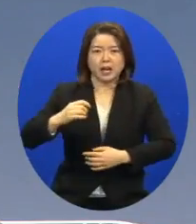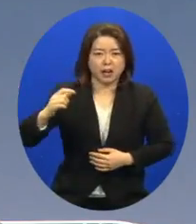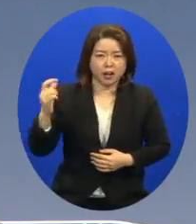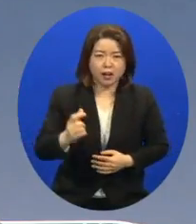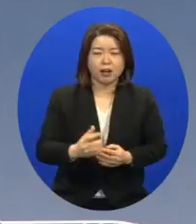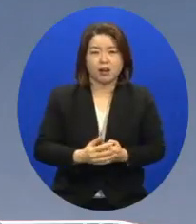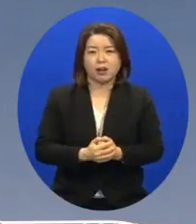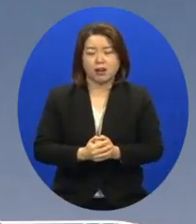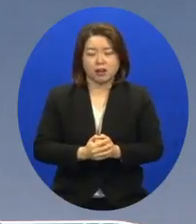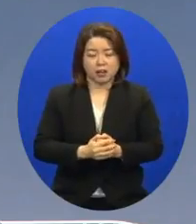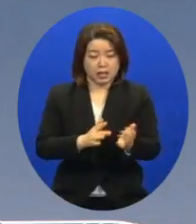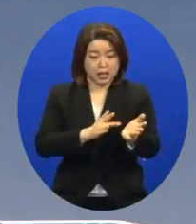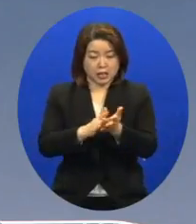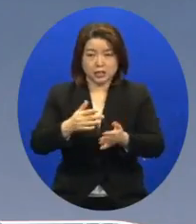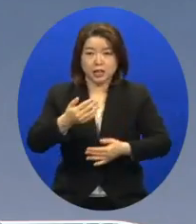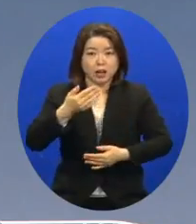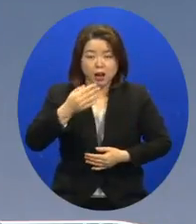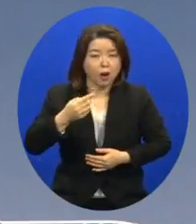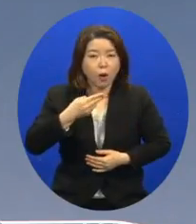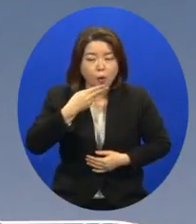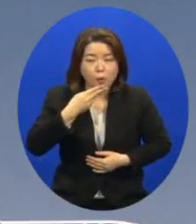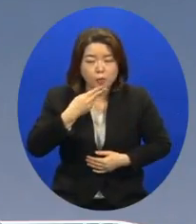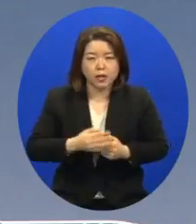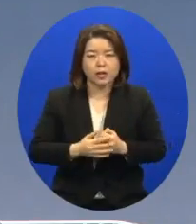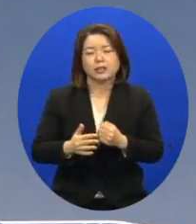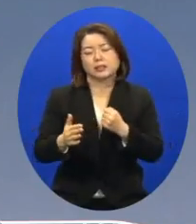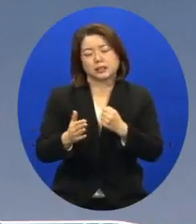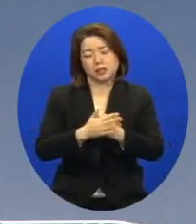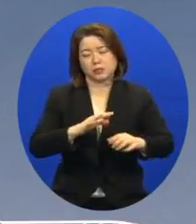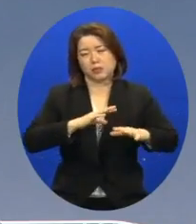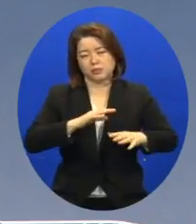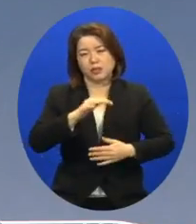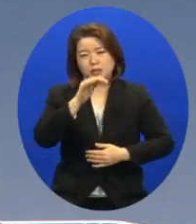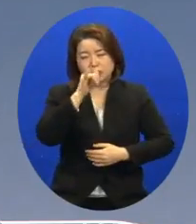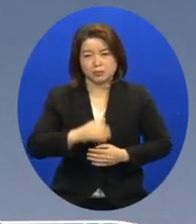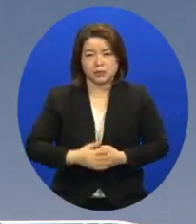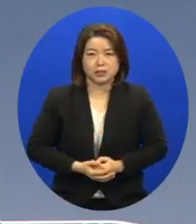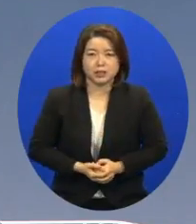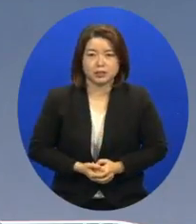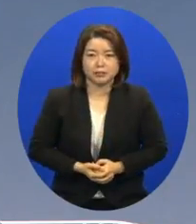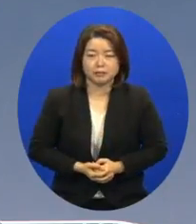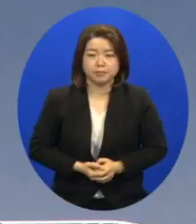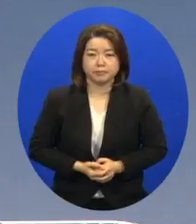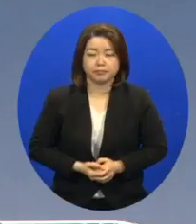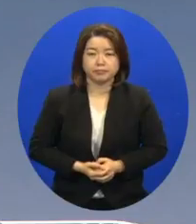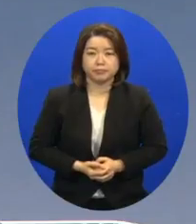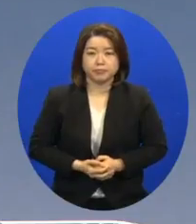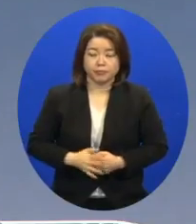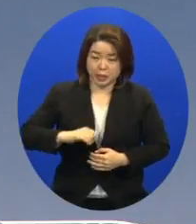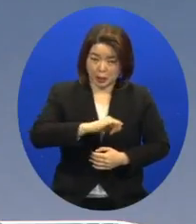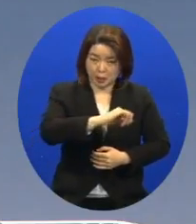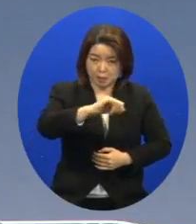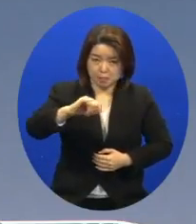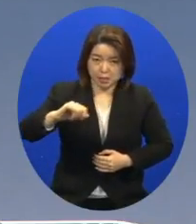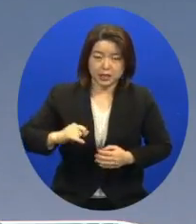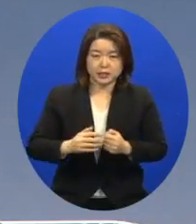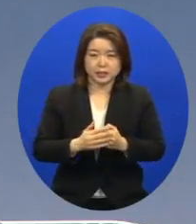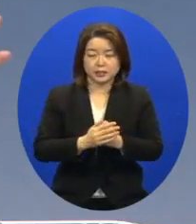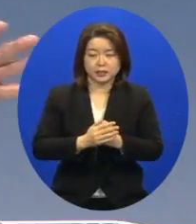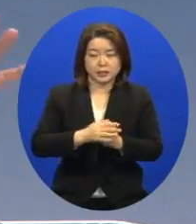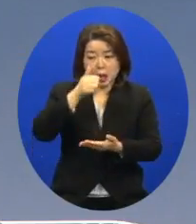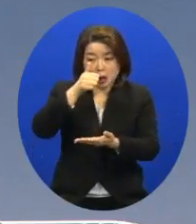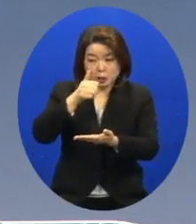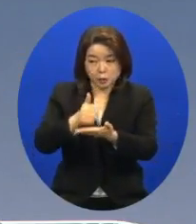치료제도 없습니다 그래서 그런 거죠 여러분 바이를 쓰는 죄 에